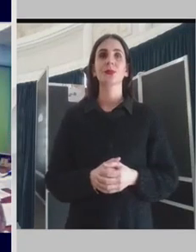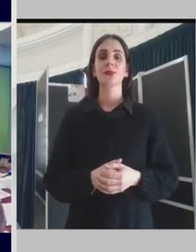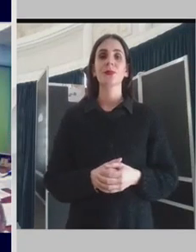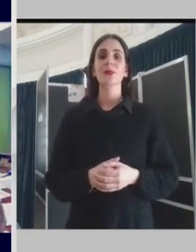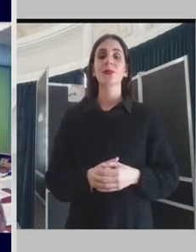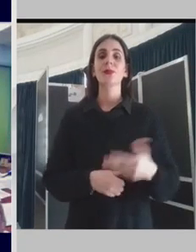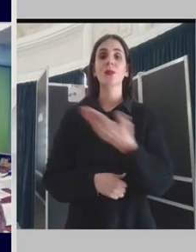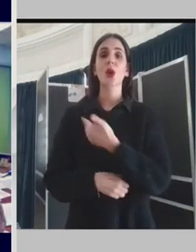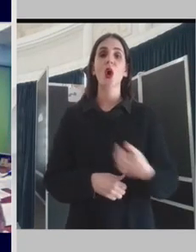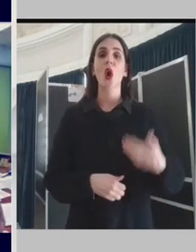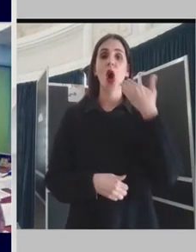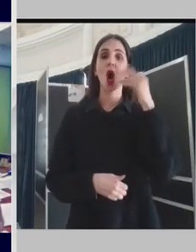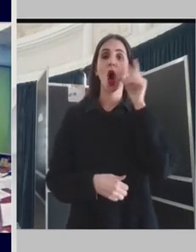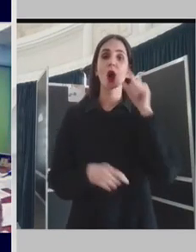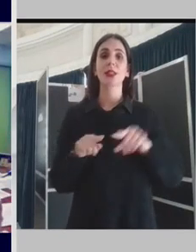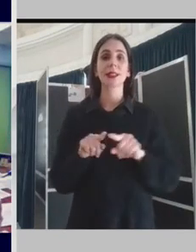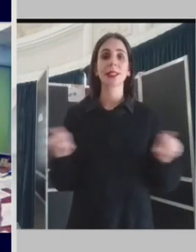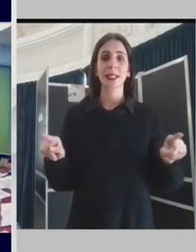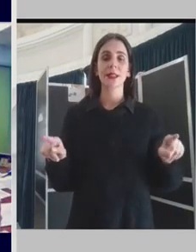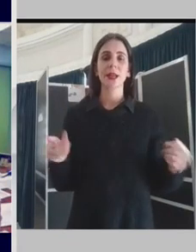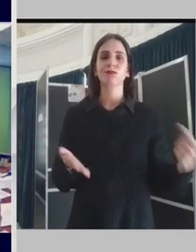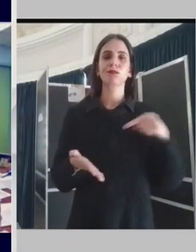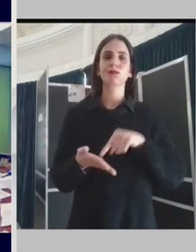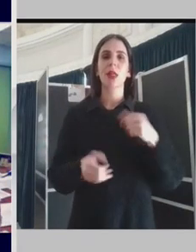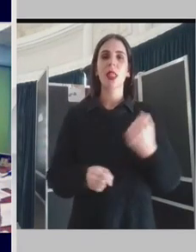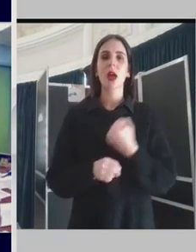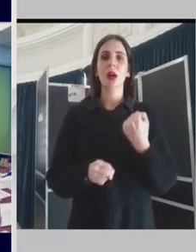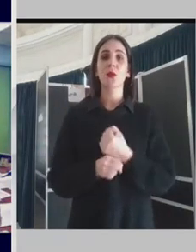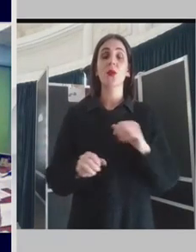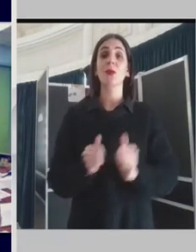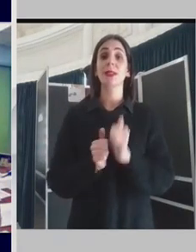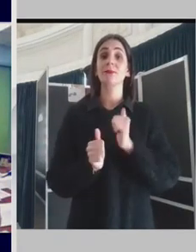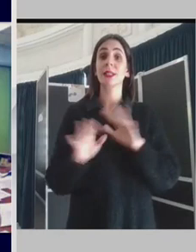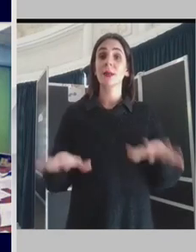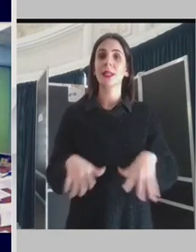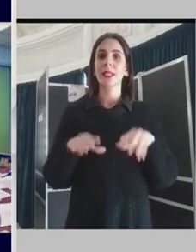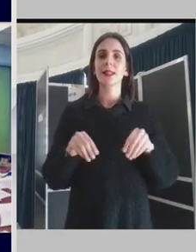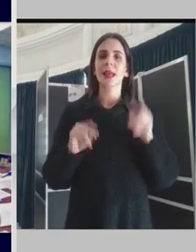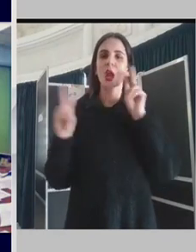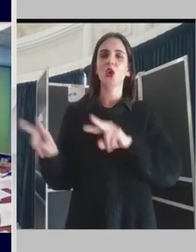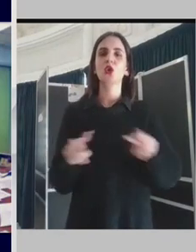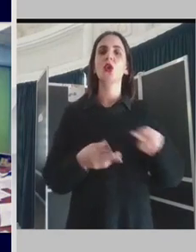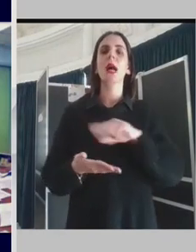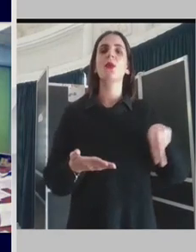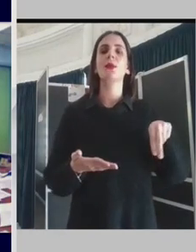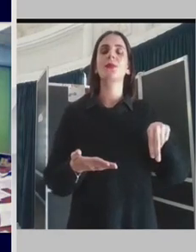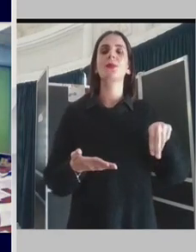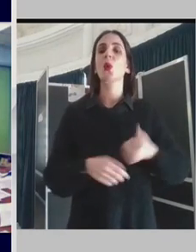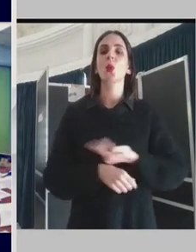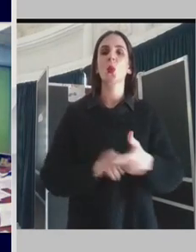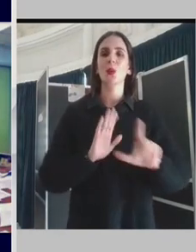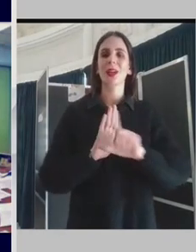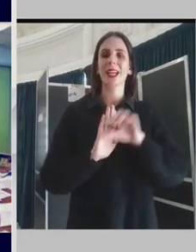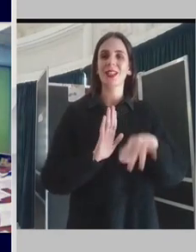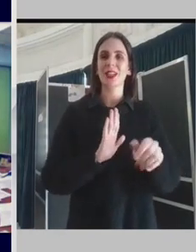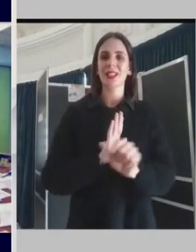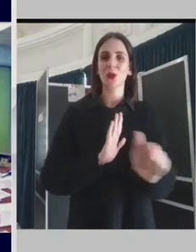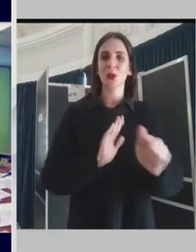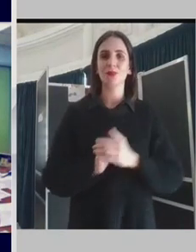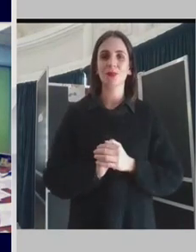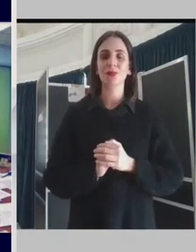Allora, consiglieri, riprendiamo. Prima di iniziare verifichiamo il numero legale. Prego gli uffici. Silenzio in aula, cortesemente.